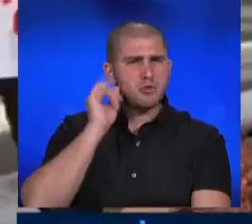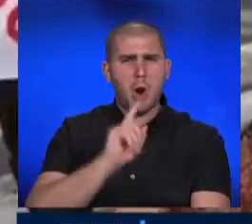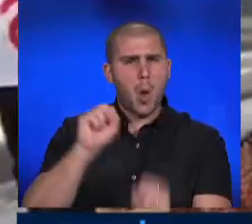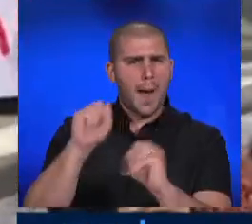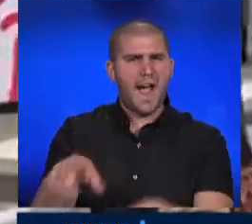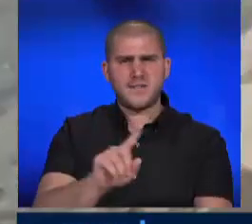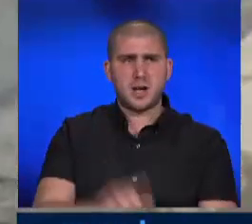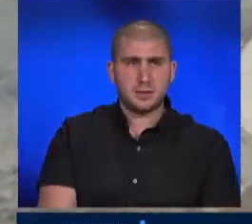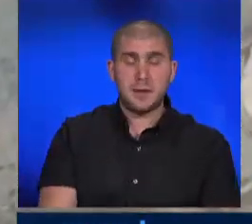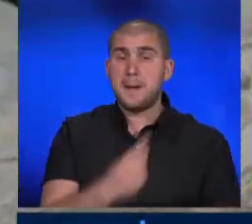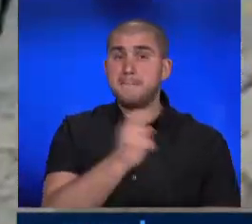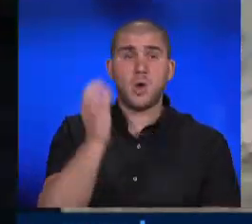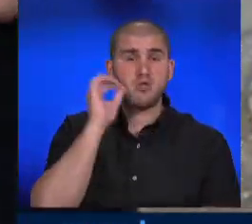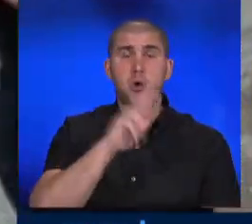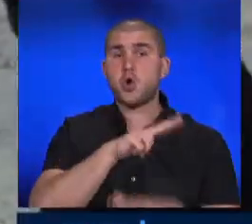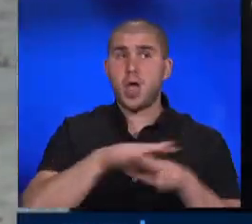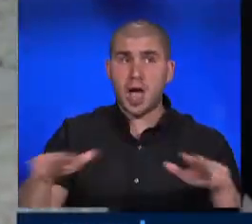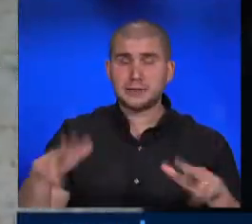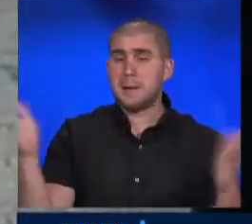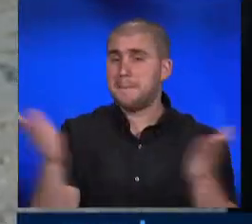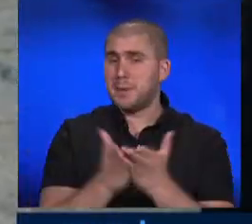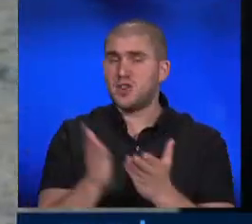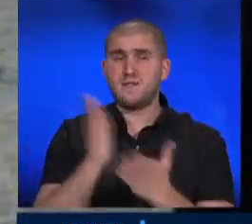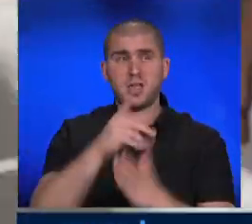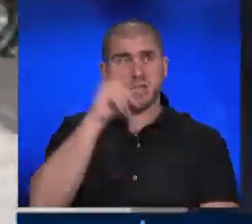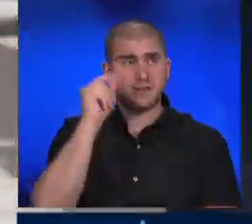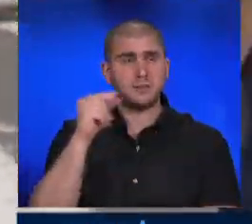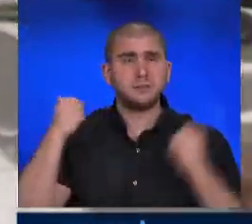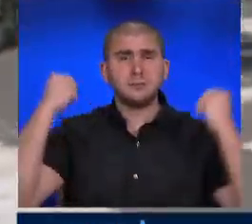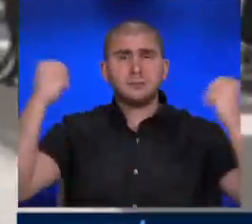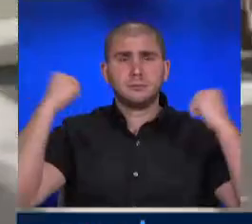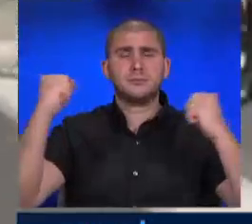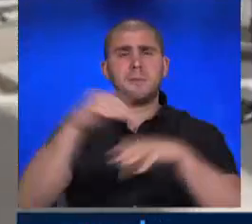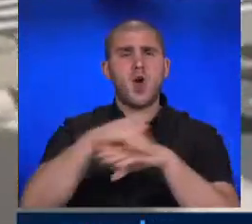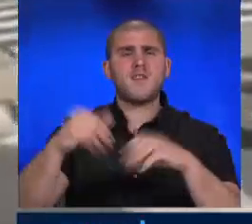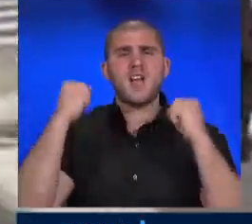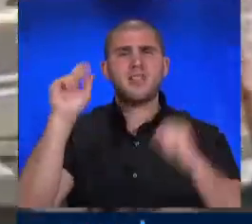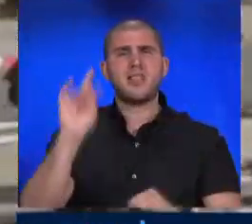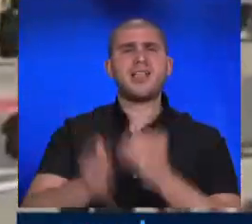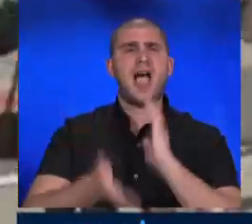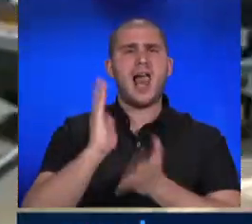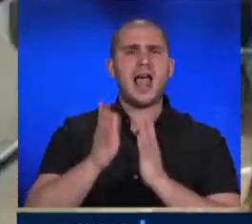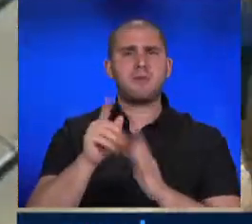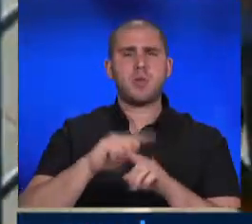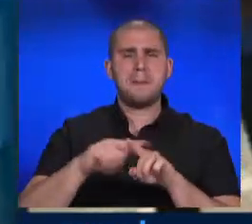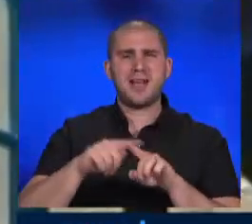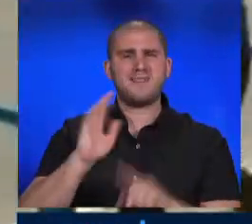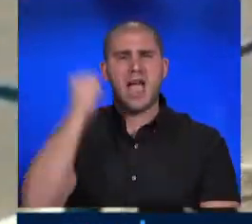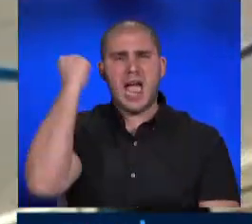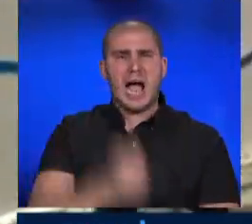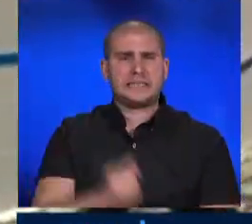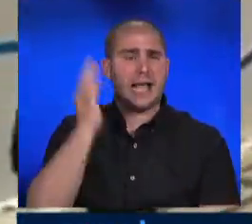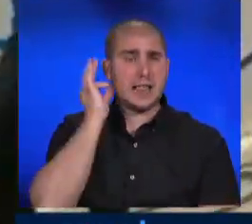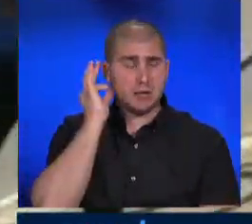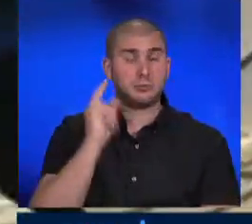מאות נשים ברחבי הארץ, מבאר שבע ועד תל אביב, יצאו היום לרחובות להפגין נגד אלימות מגדרית ורצח נשים, מה שהפך